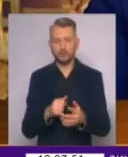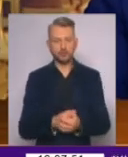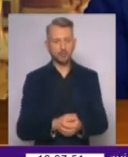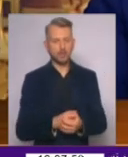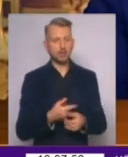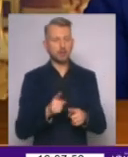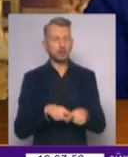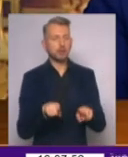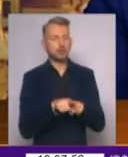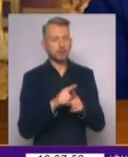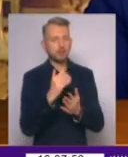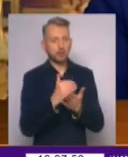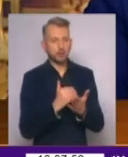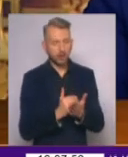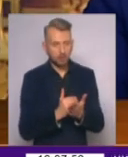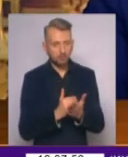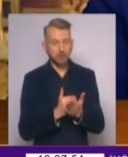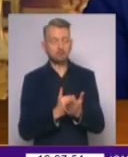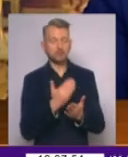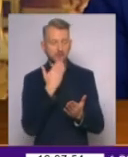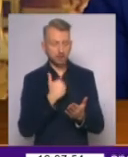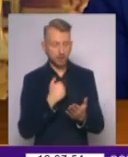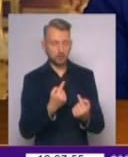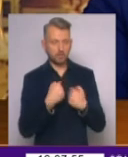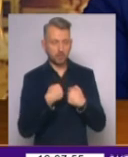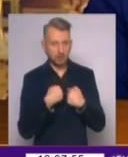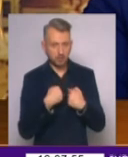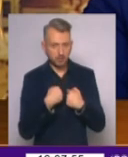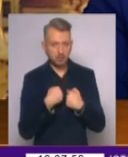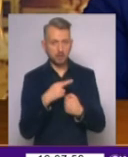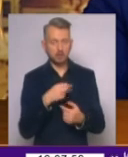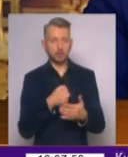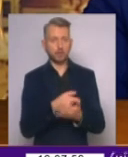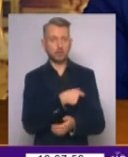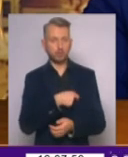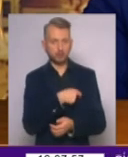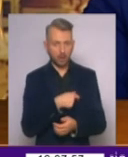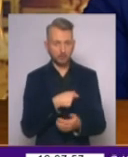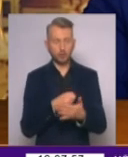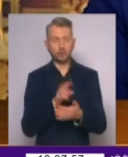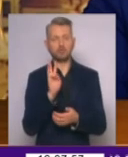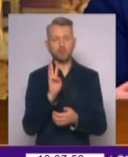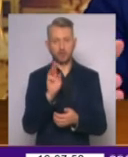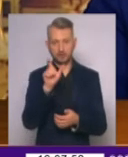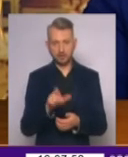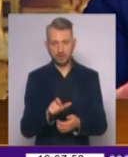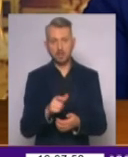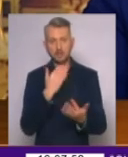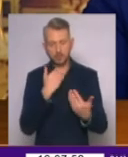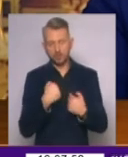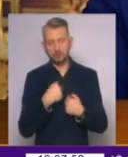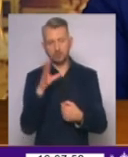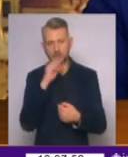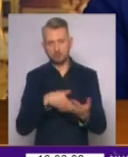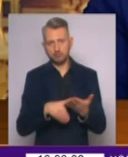по тих же програмах «Кідівіт», звертайтеся до мене, як депутати, як до свободівців, звертаються до мене, я всім, чим можу, тим допоможу. Це у